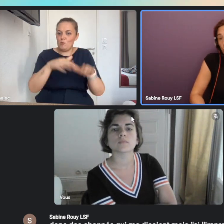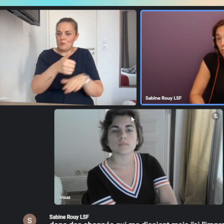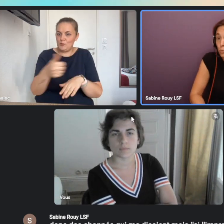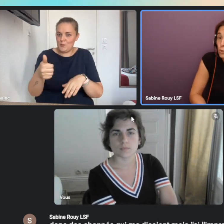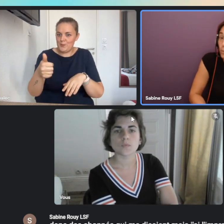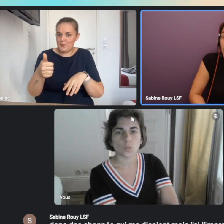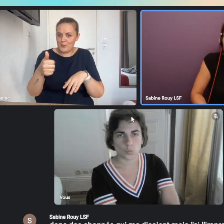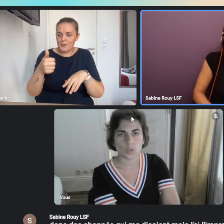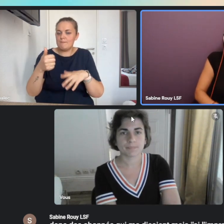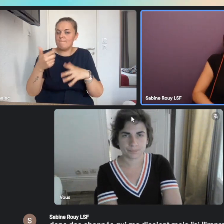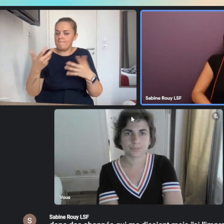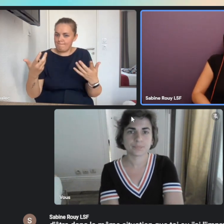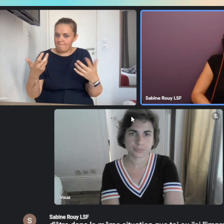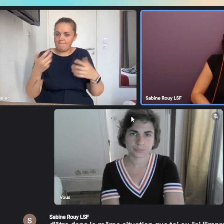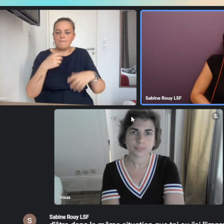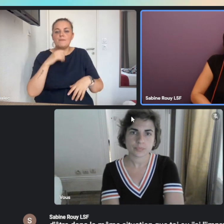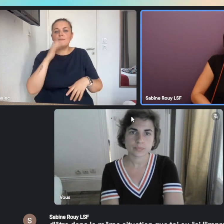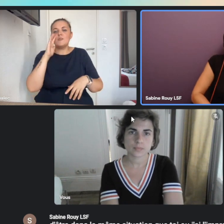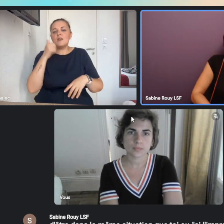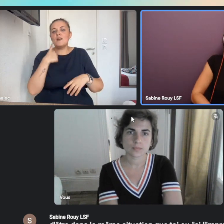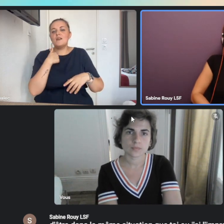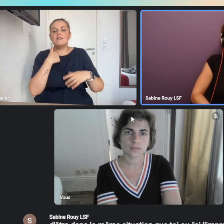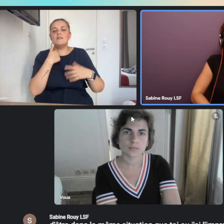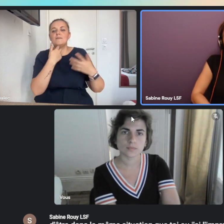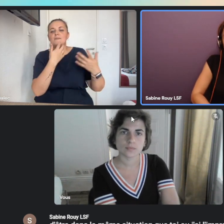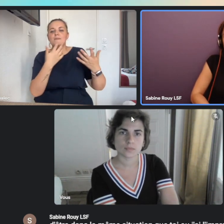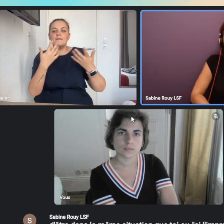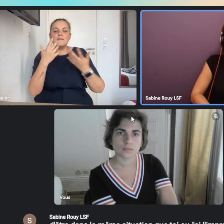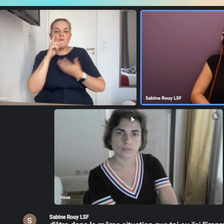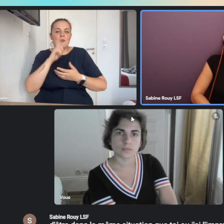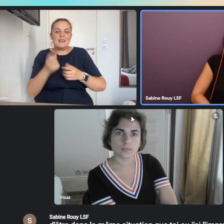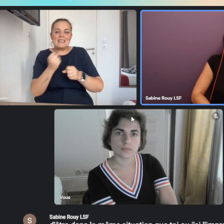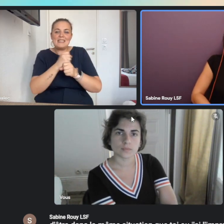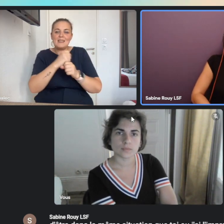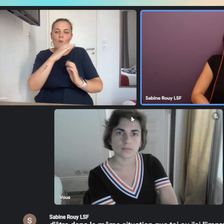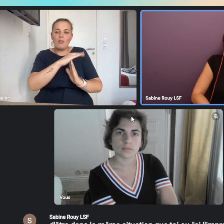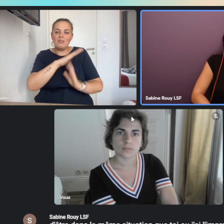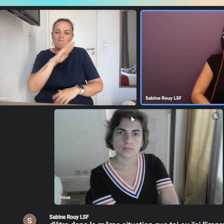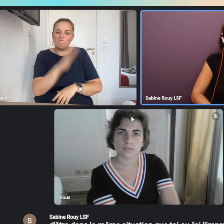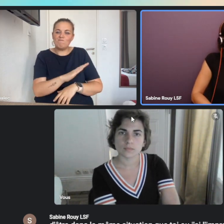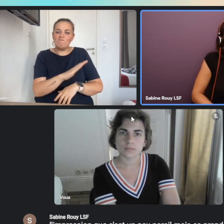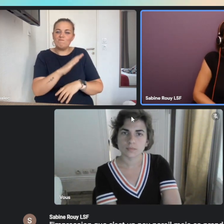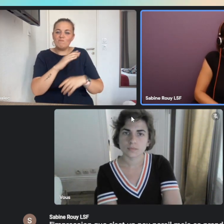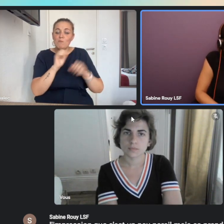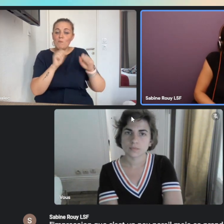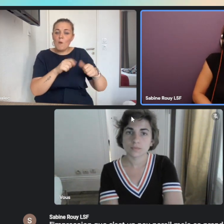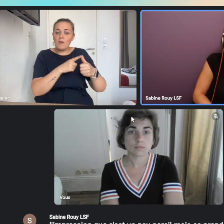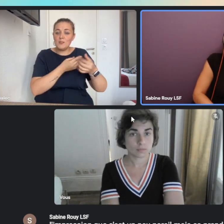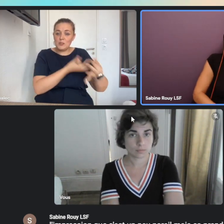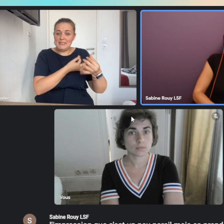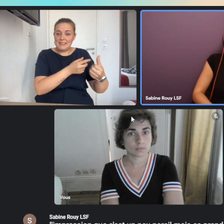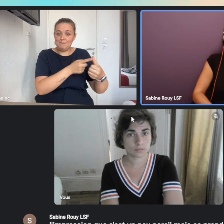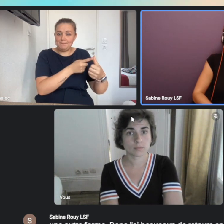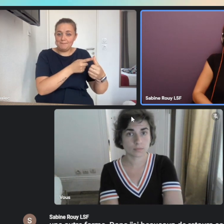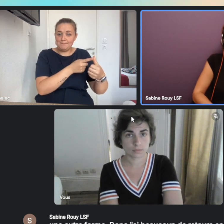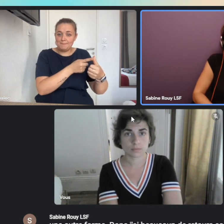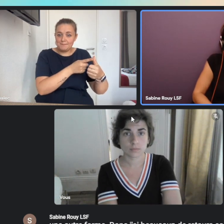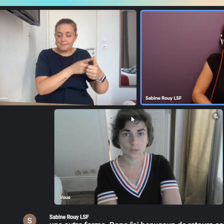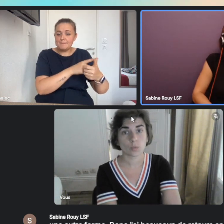j'apprends que du coup, je suis pas la seule. Donc, les autres se sentent moins seuls aussi. Et je me suis dit justement pourquoi pas créer un